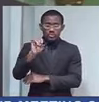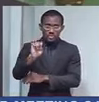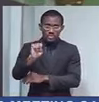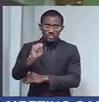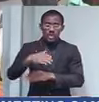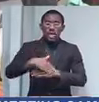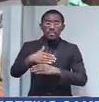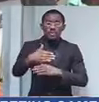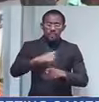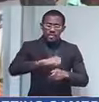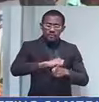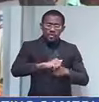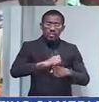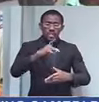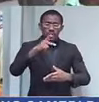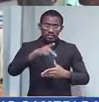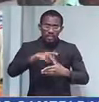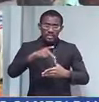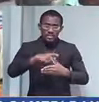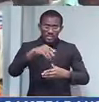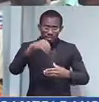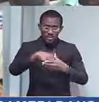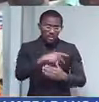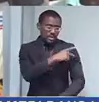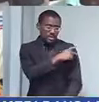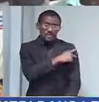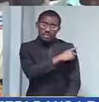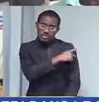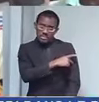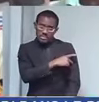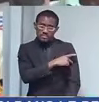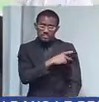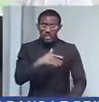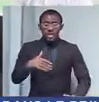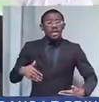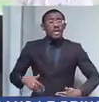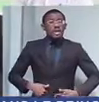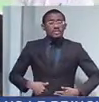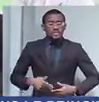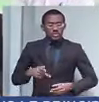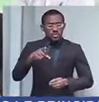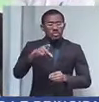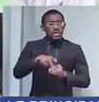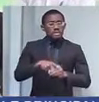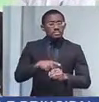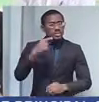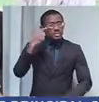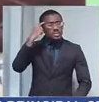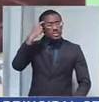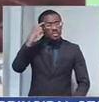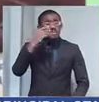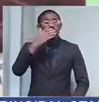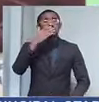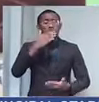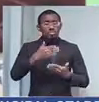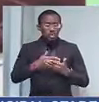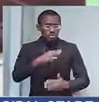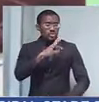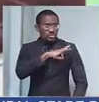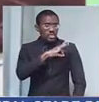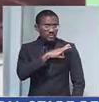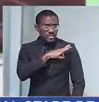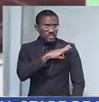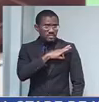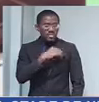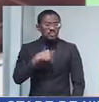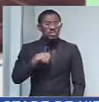pratique dans les pharmacies. Pour certains jeunes ayant assisté à la réunion, il s'agit là d'une véritable occasion à saisir. Avant cette rencontre,